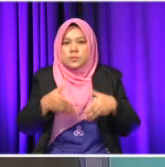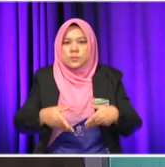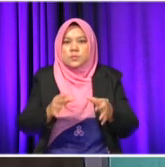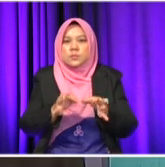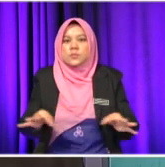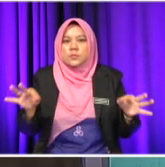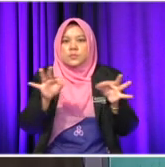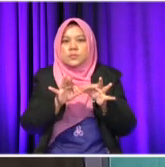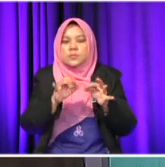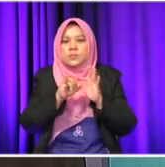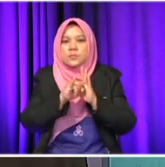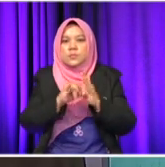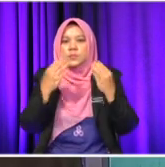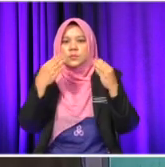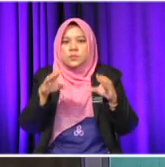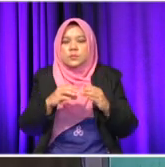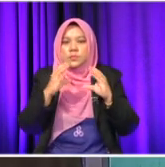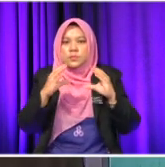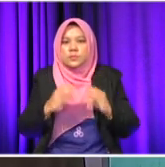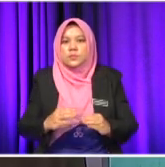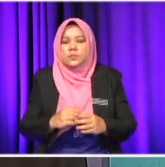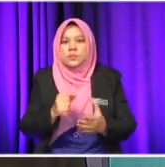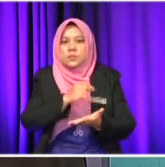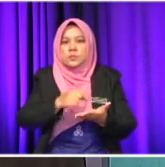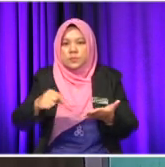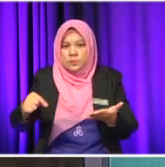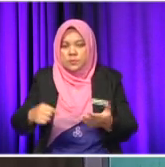iklan Cikgu secara penulisan